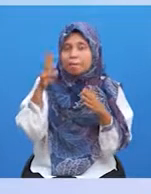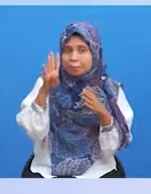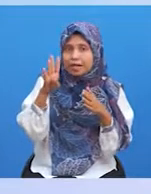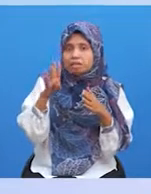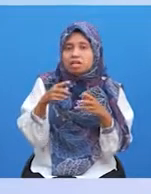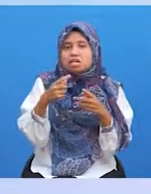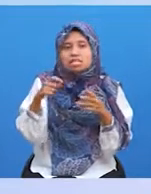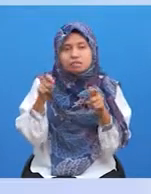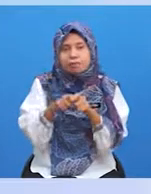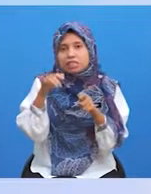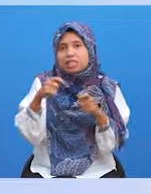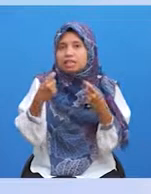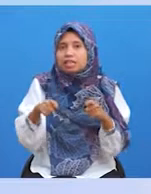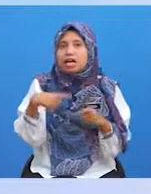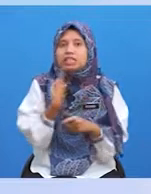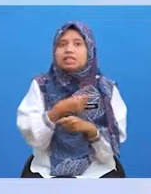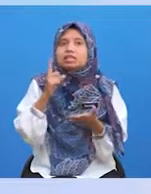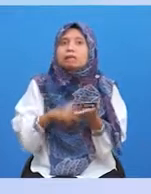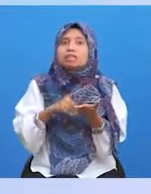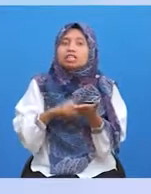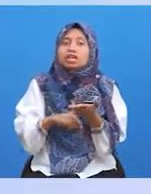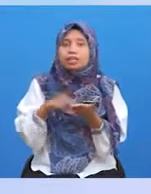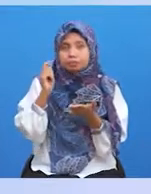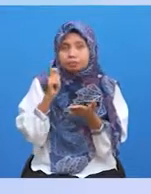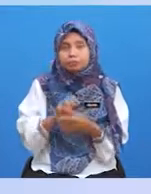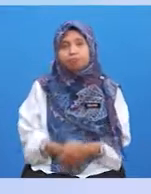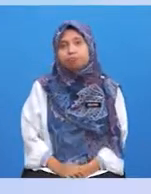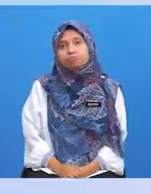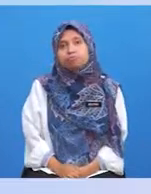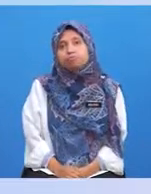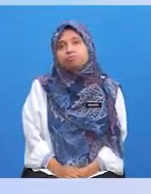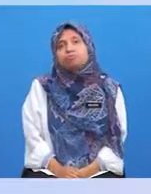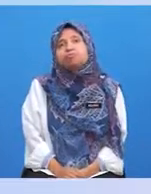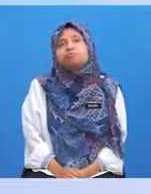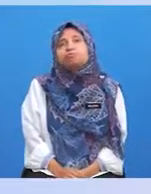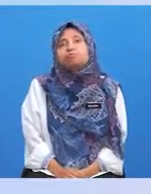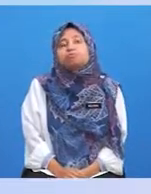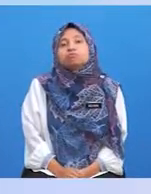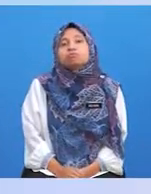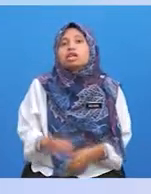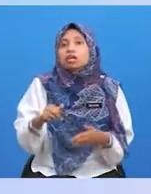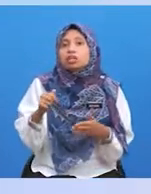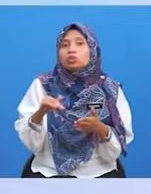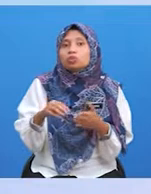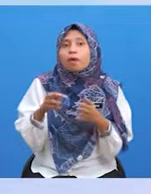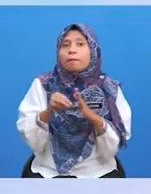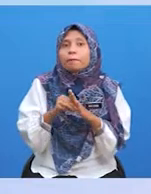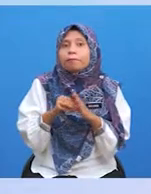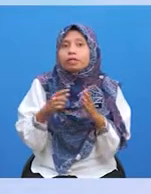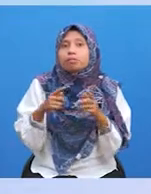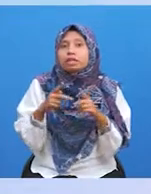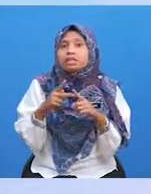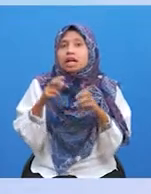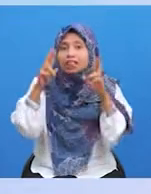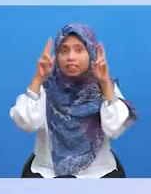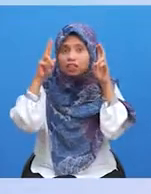telah kita bincangkan dalam binaan pendahuluan pantun tadi, iaitu menjurus kepada